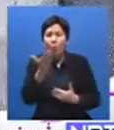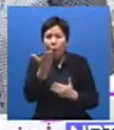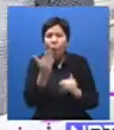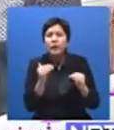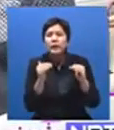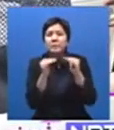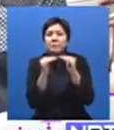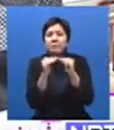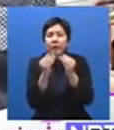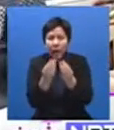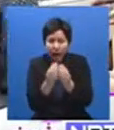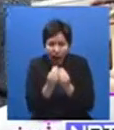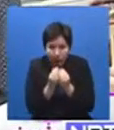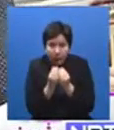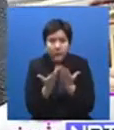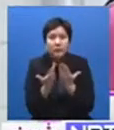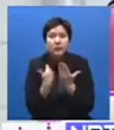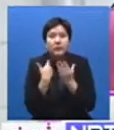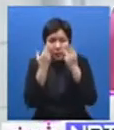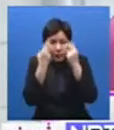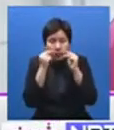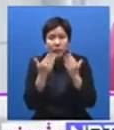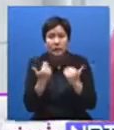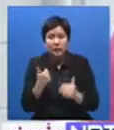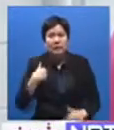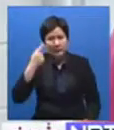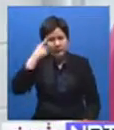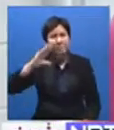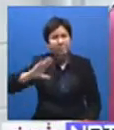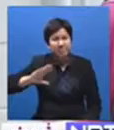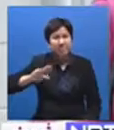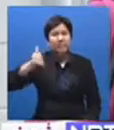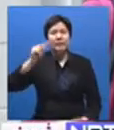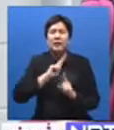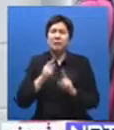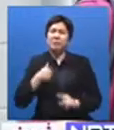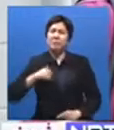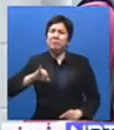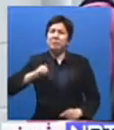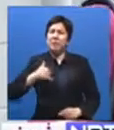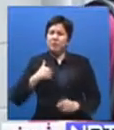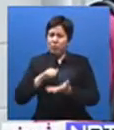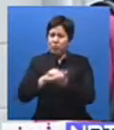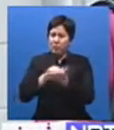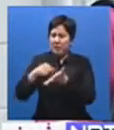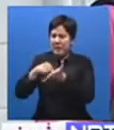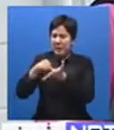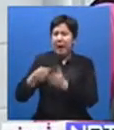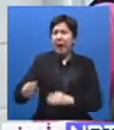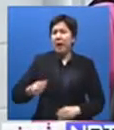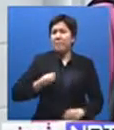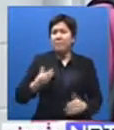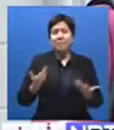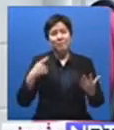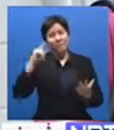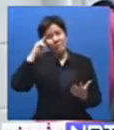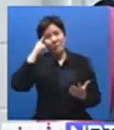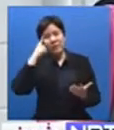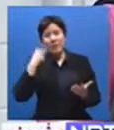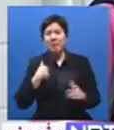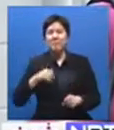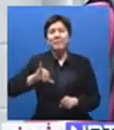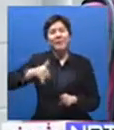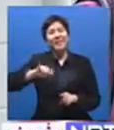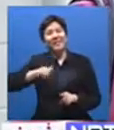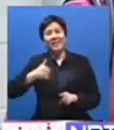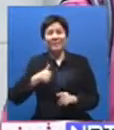ธรรมขอความเป็นธรรมจากนายก ก็ดีขึ้นนะแต่ว่าไม่แน่ใจว่าจะได้รับการแก้ไขปัญหานี้หรือเปล่านะคะพี่ไม่มั่น